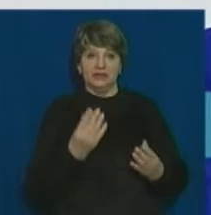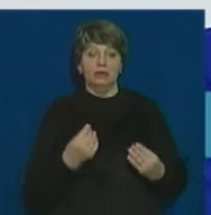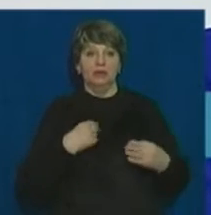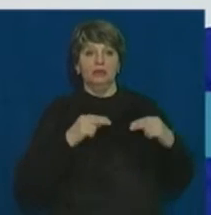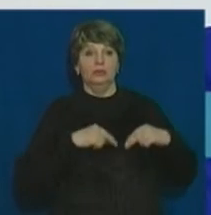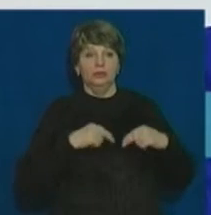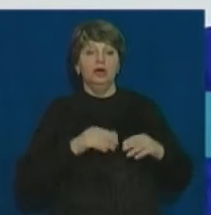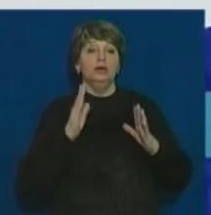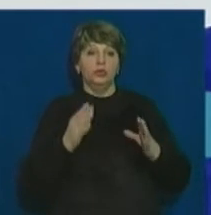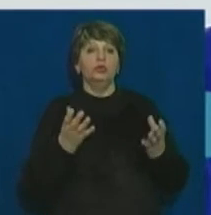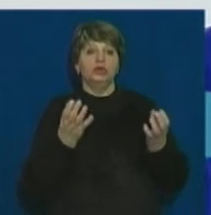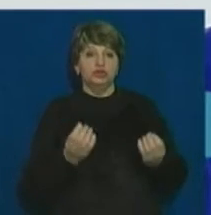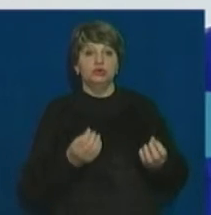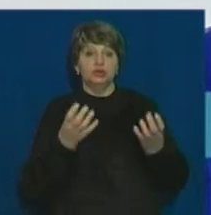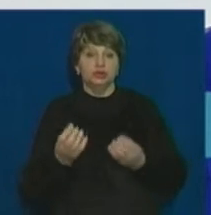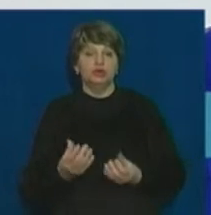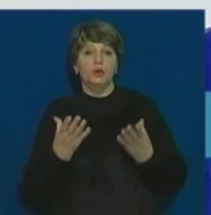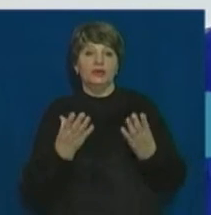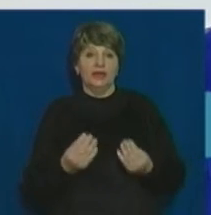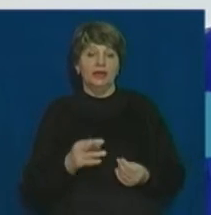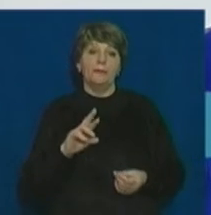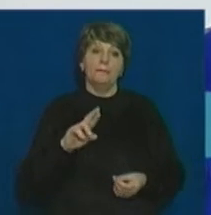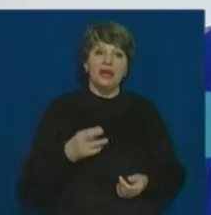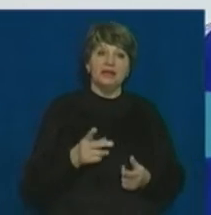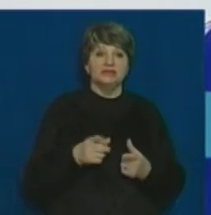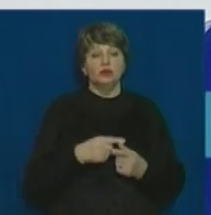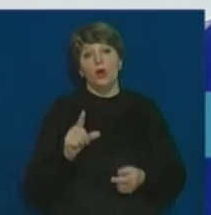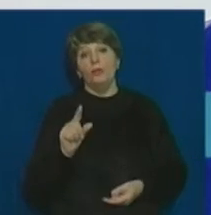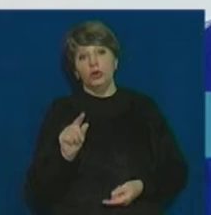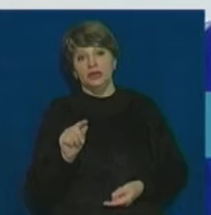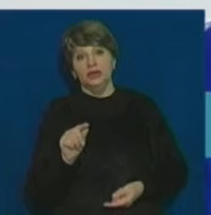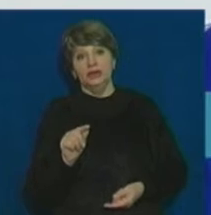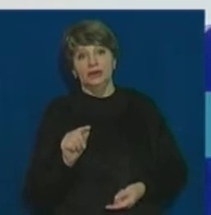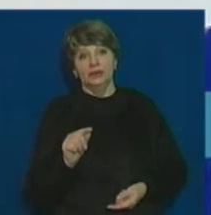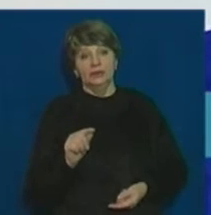дня. Скоріше всього, або п'ятниця, або понеділок. І